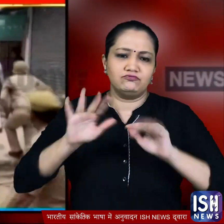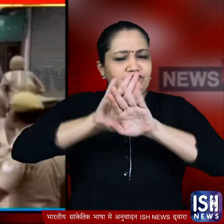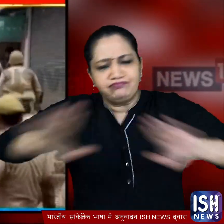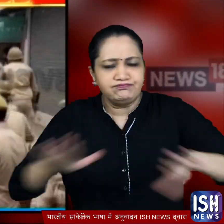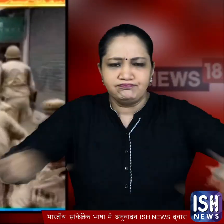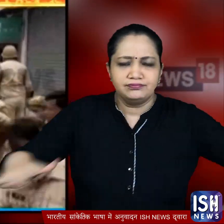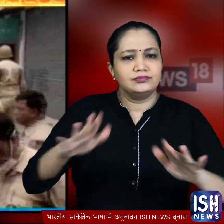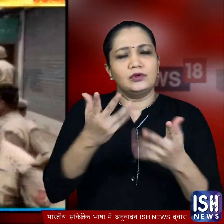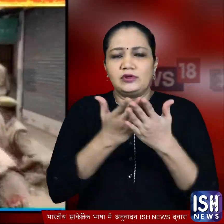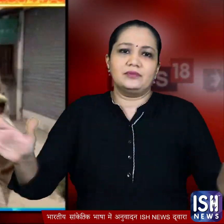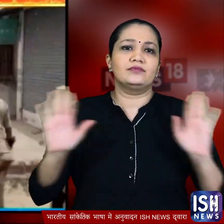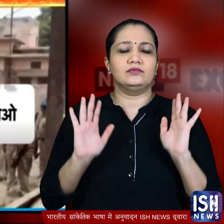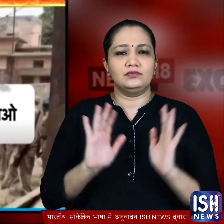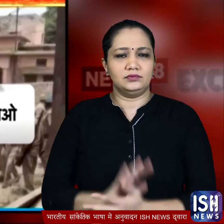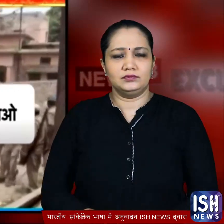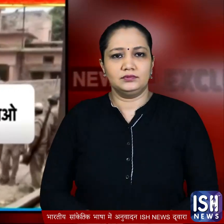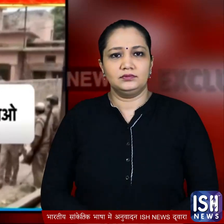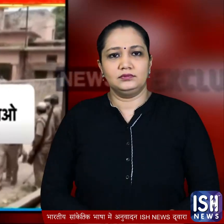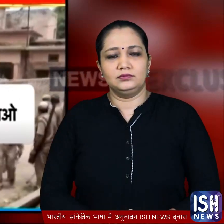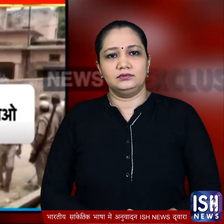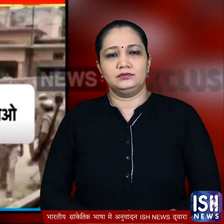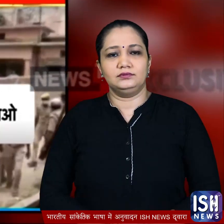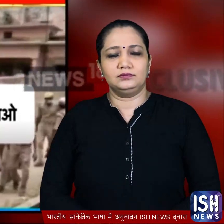हालात संभाल लिए और दोनों को अलग कर दिया।